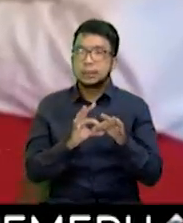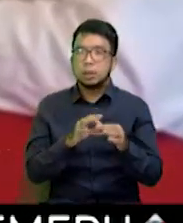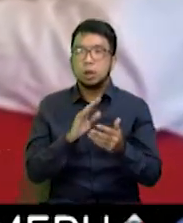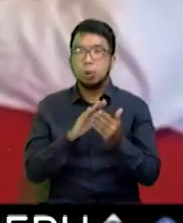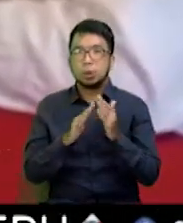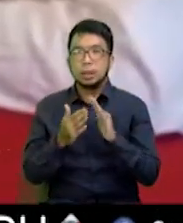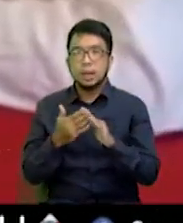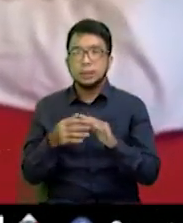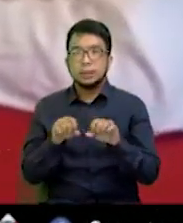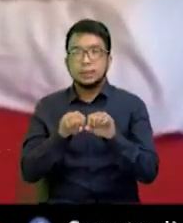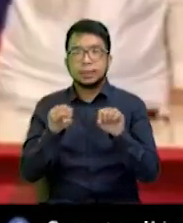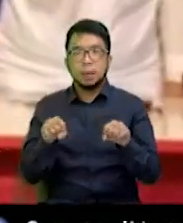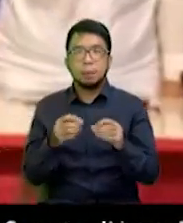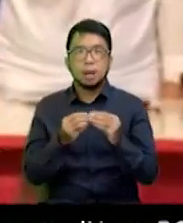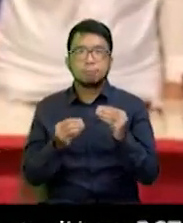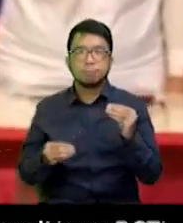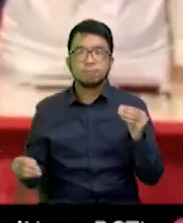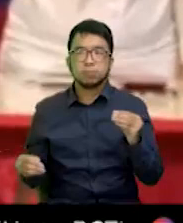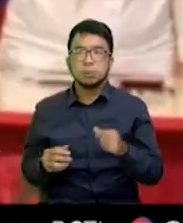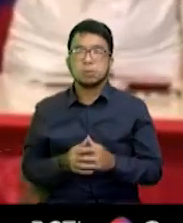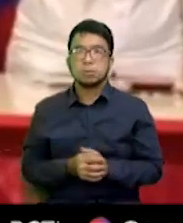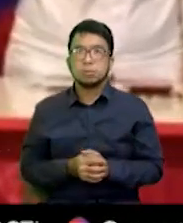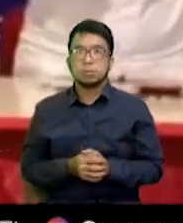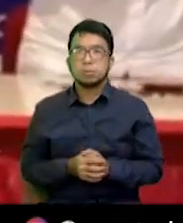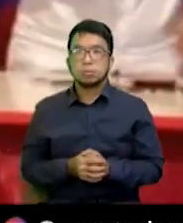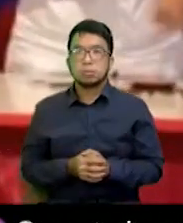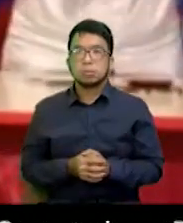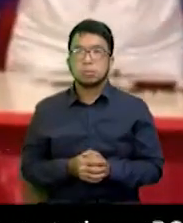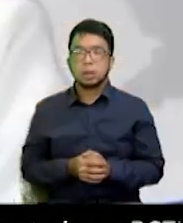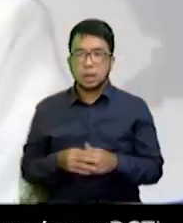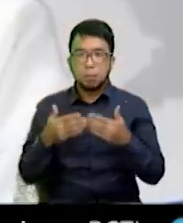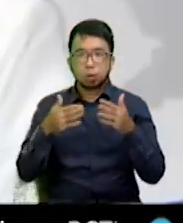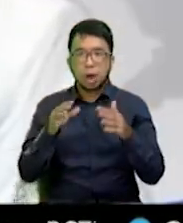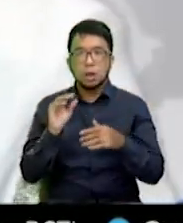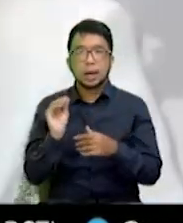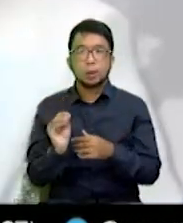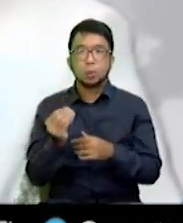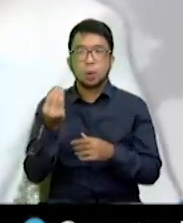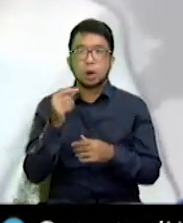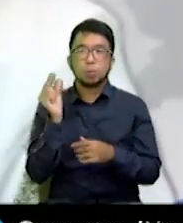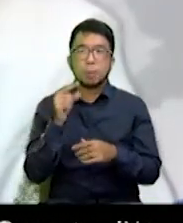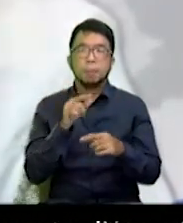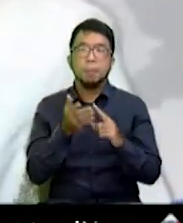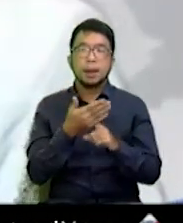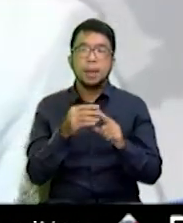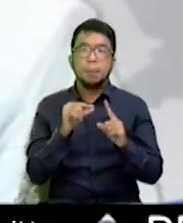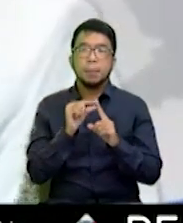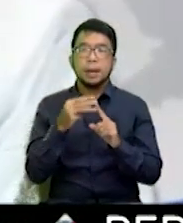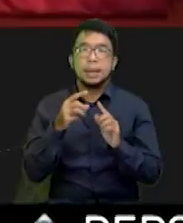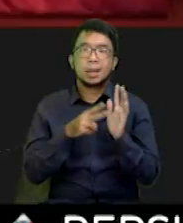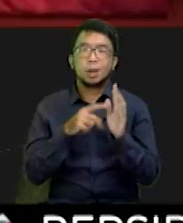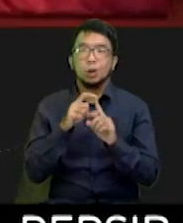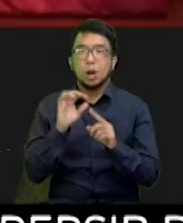struktur, dan infrastruktur partai. Muskerwil ini dibuka langsung Ketua Umum Partai Perindo Haritanu Sribio secara virtual.